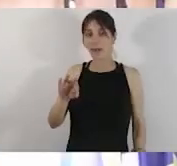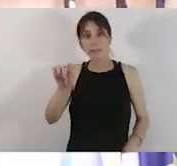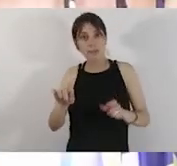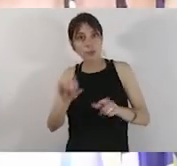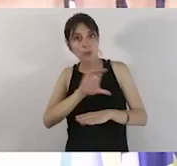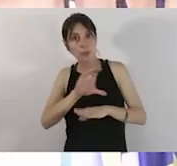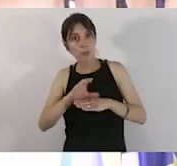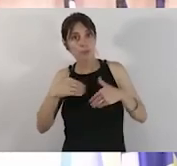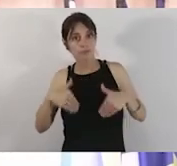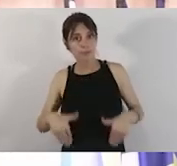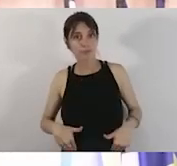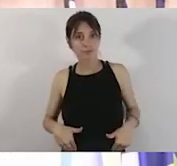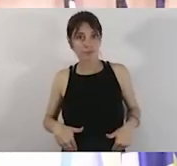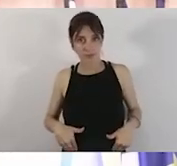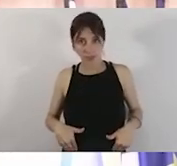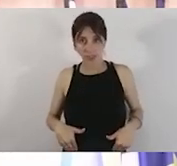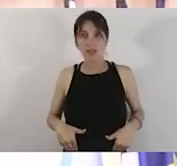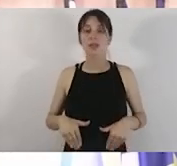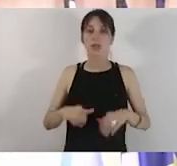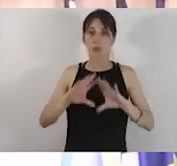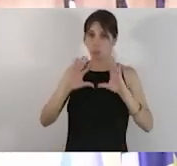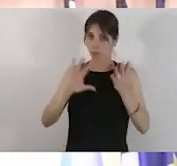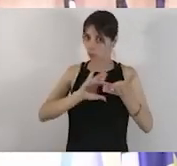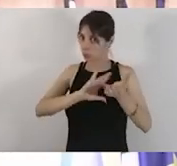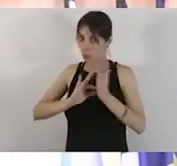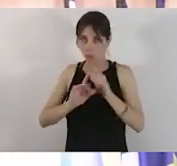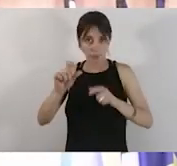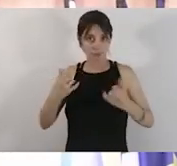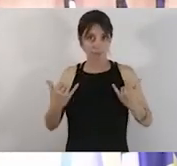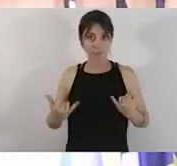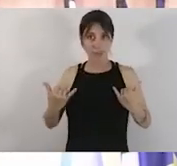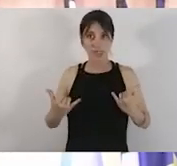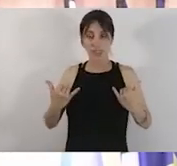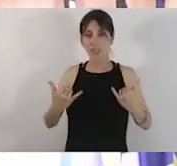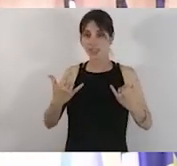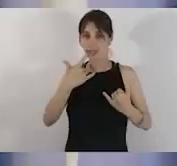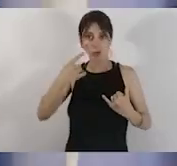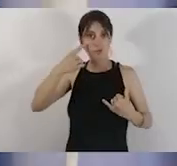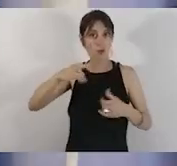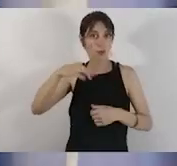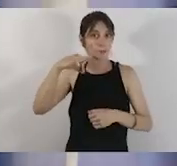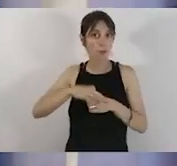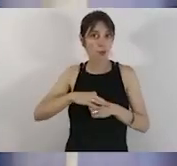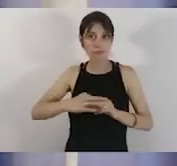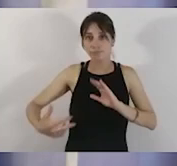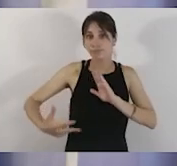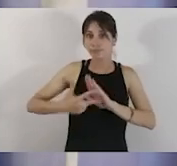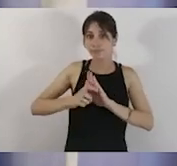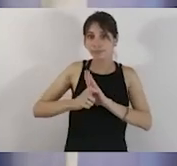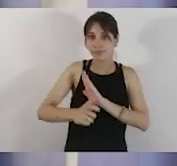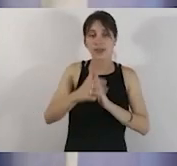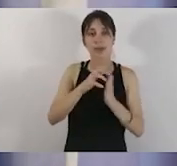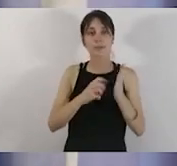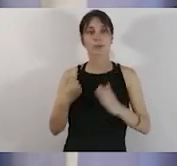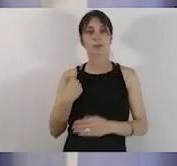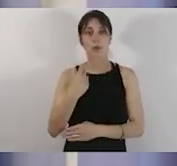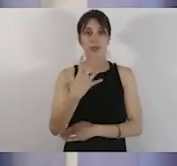abstentions ? Avis favorable unanime du Conseil. Rapport numéro 4, Madame